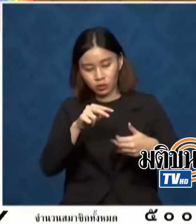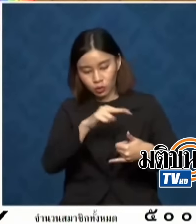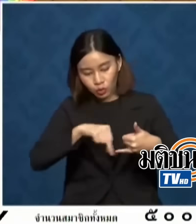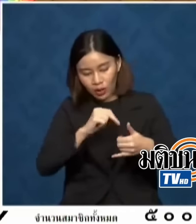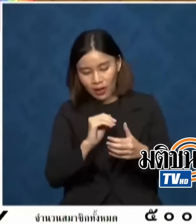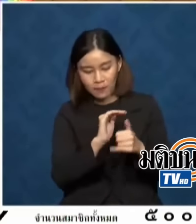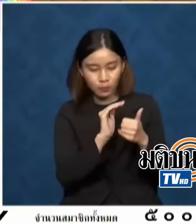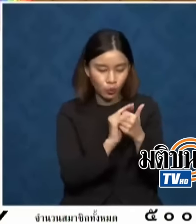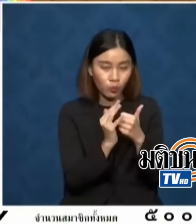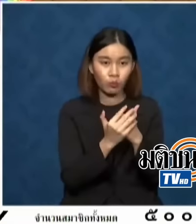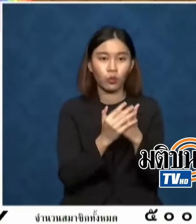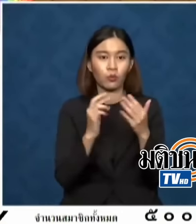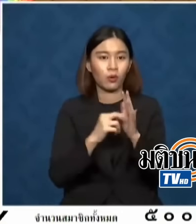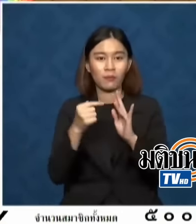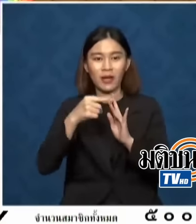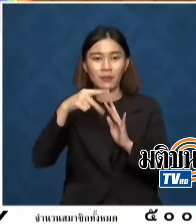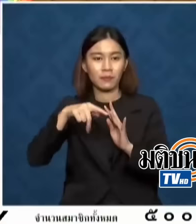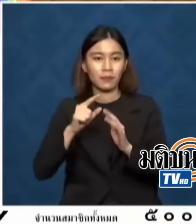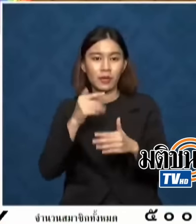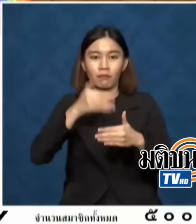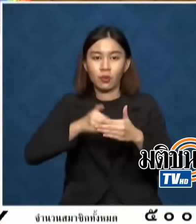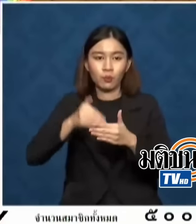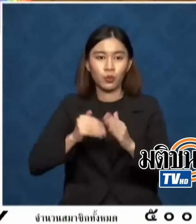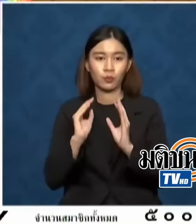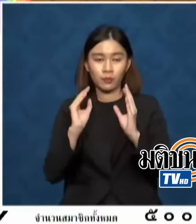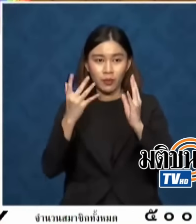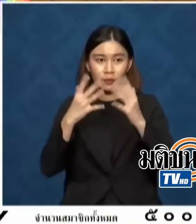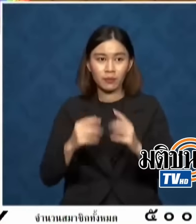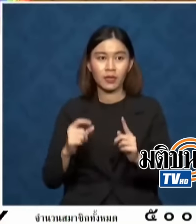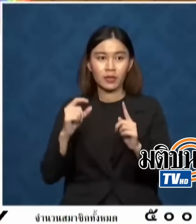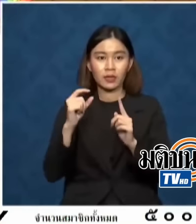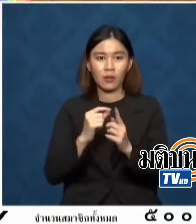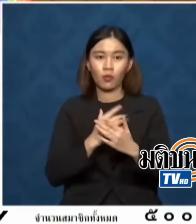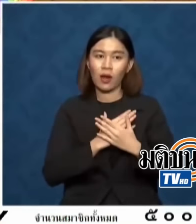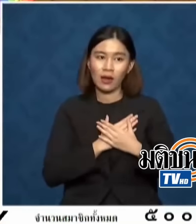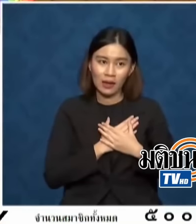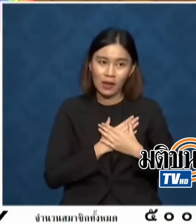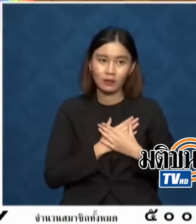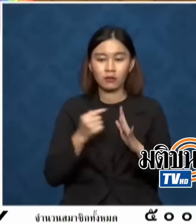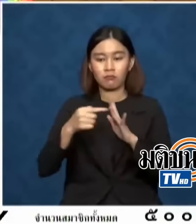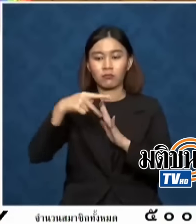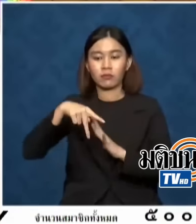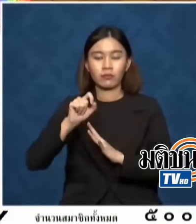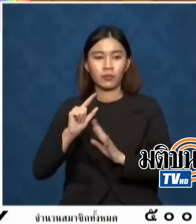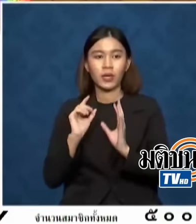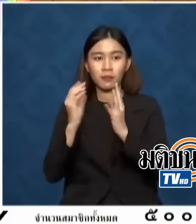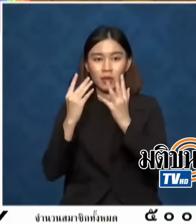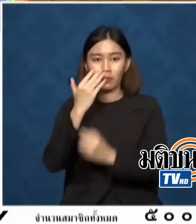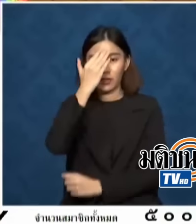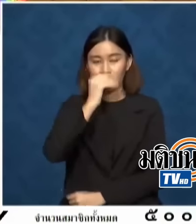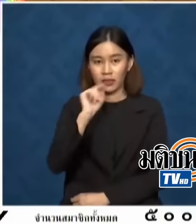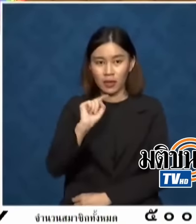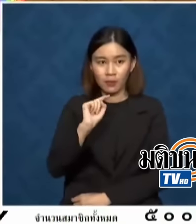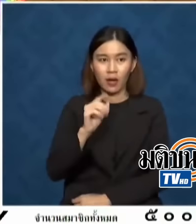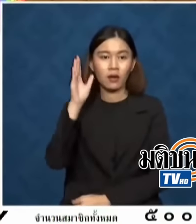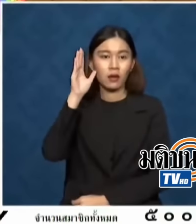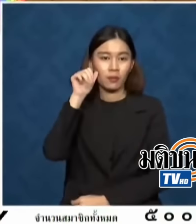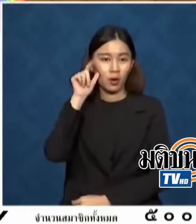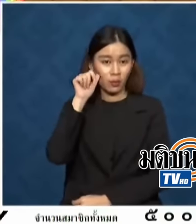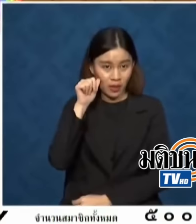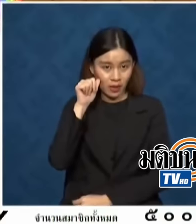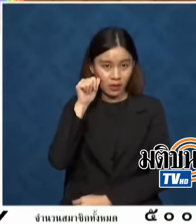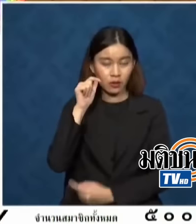มันไม่จำกัดเพศค่ะคำว่า love ไม่มี gender เพราะคำว่าบิดามารด